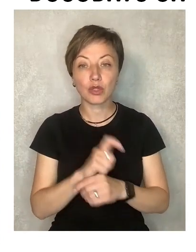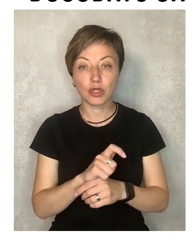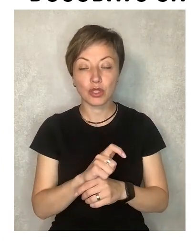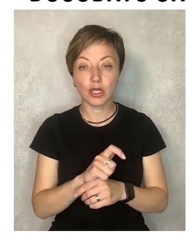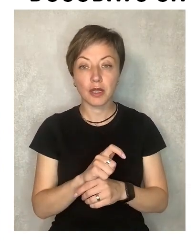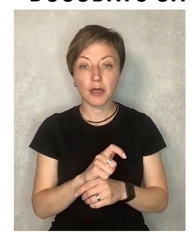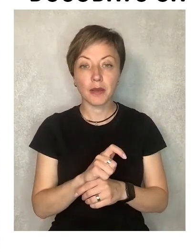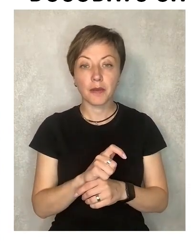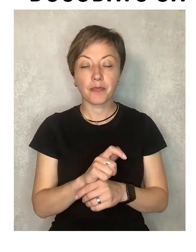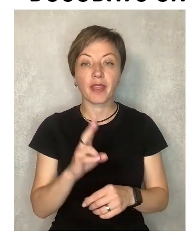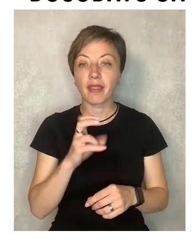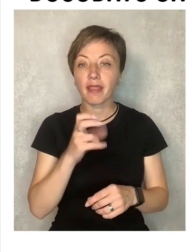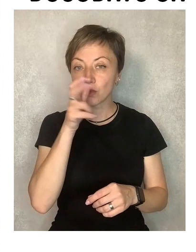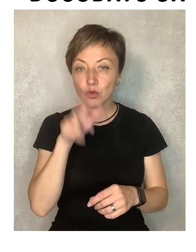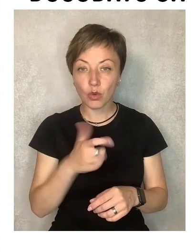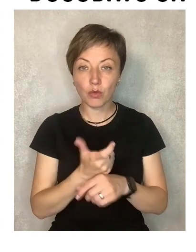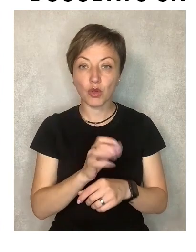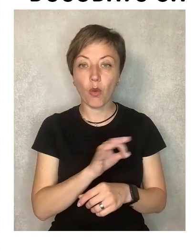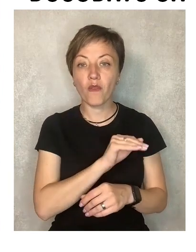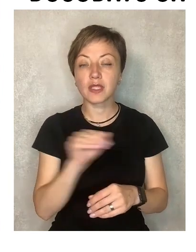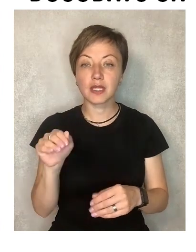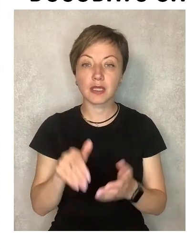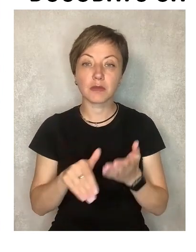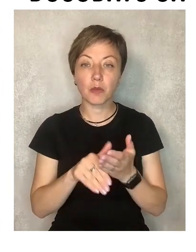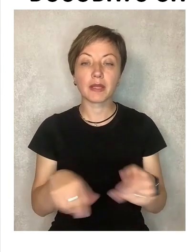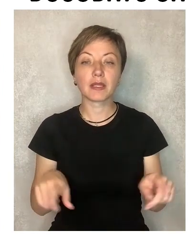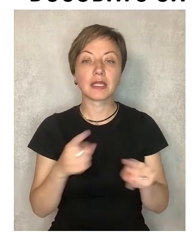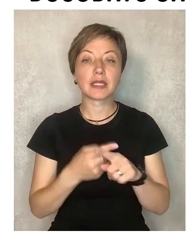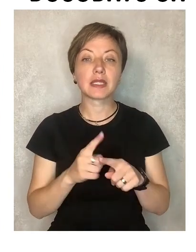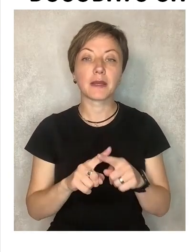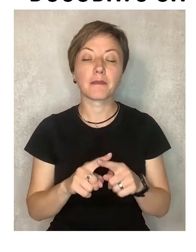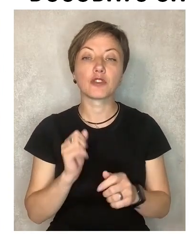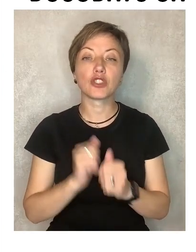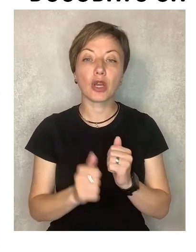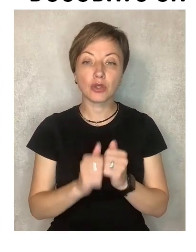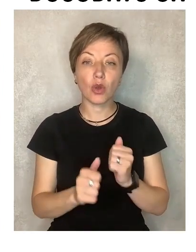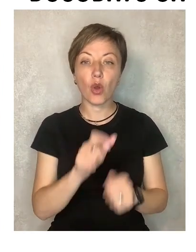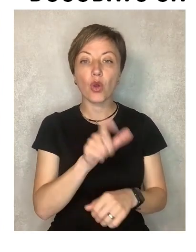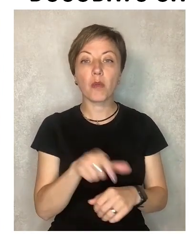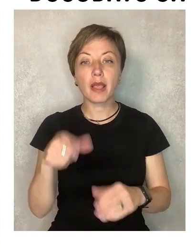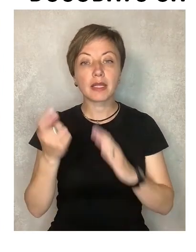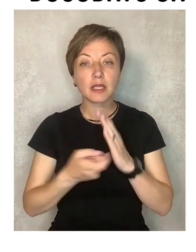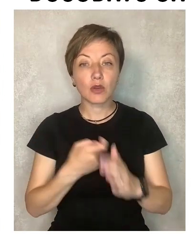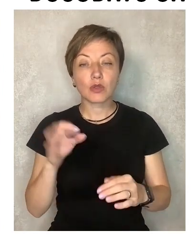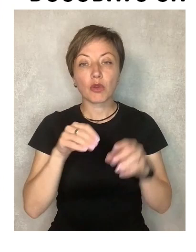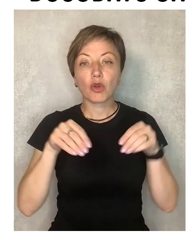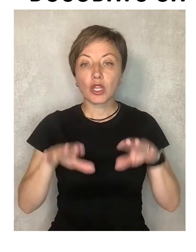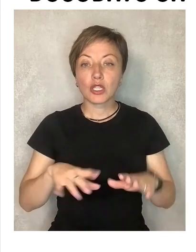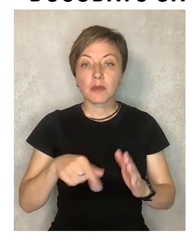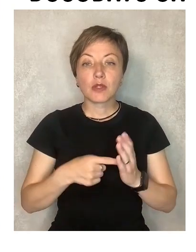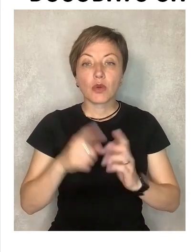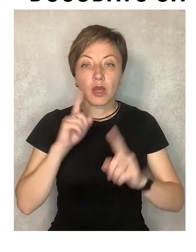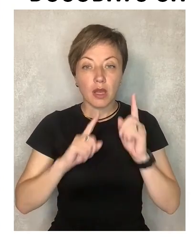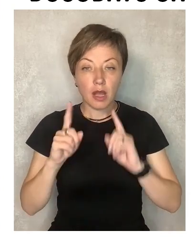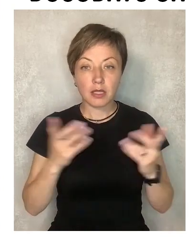так, не нудного, але більш офіційного інструменту. Все ж таки, дуже часто громадяни дізнаються про певні рішення міської ради, з якими вони